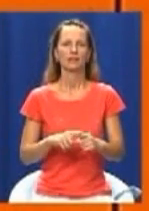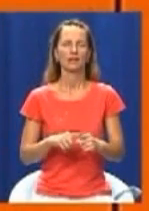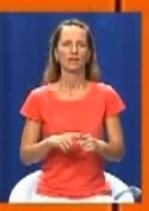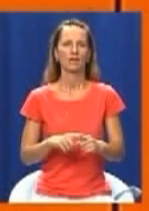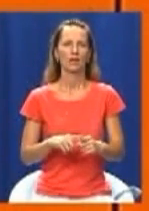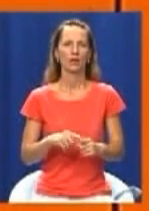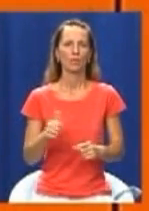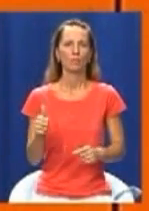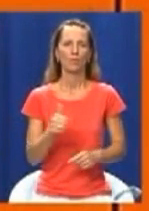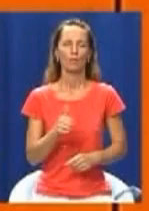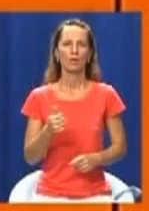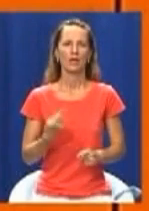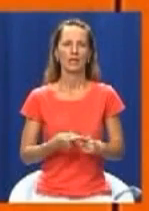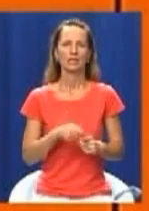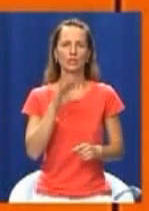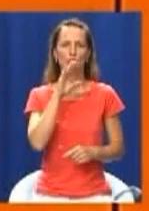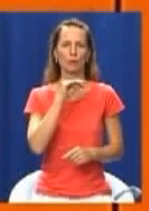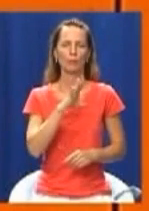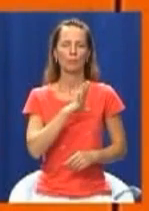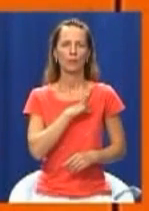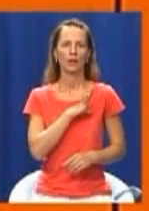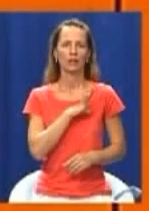По-перше, це пес був